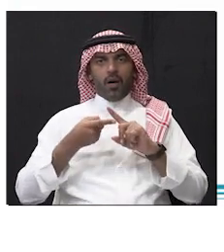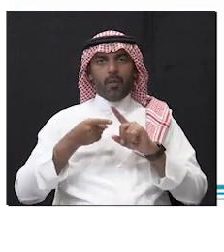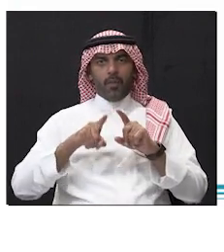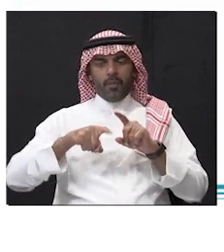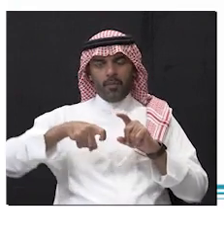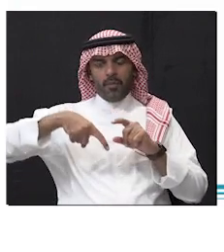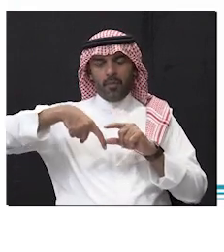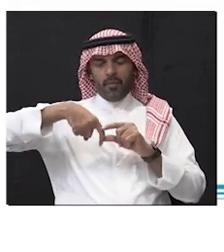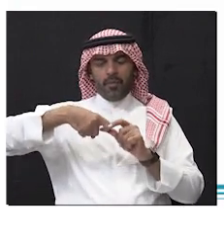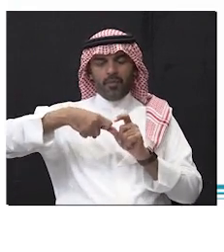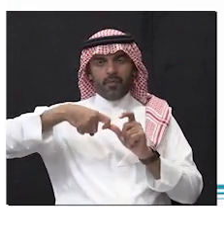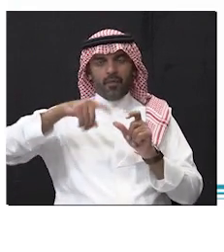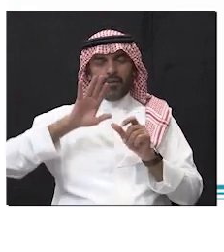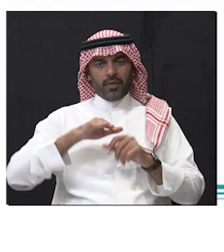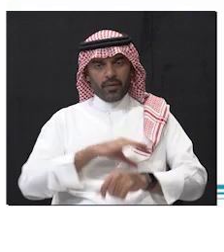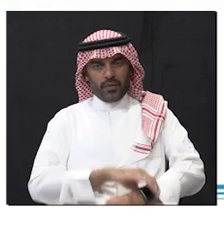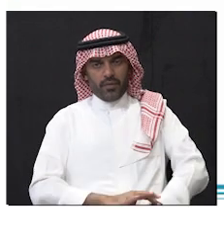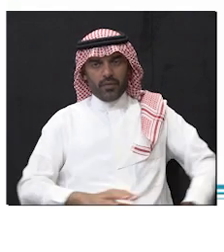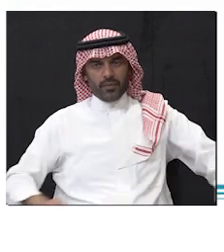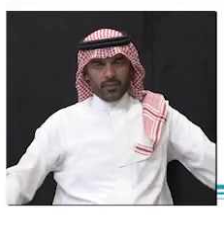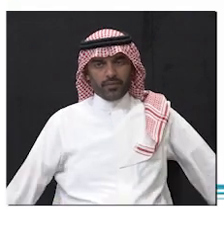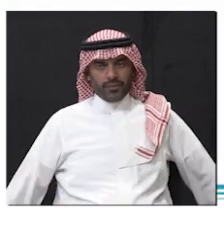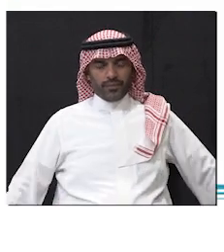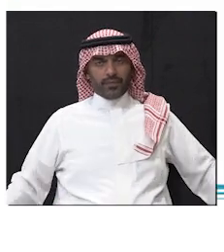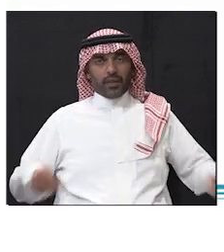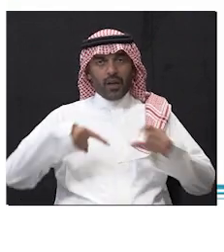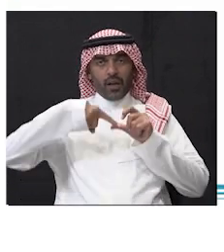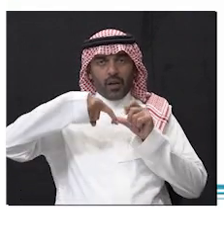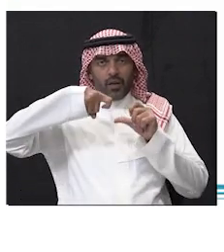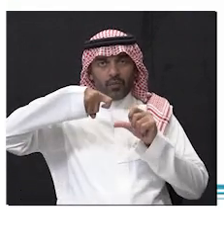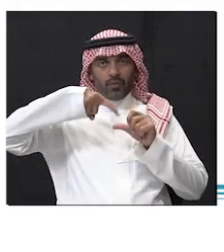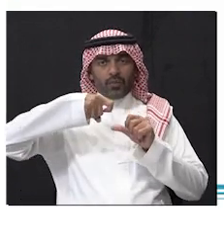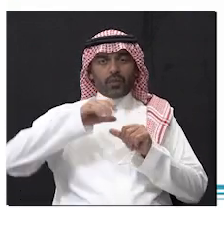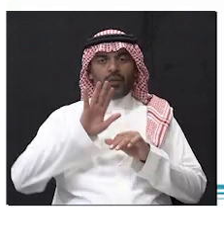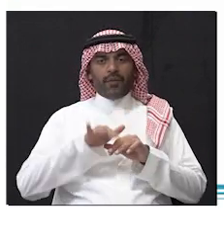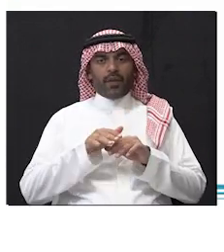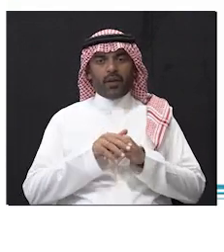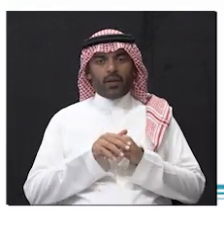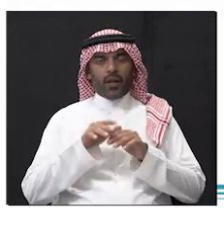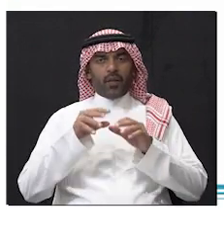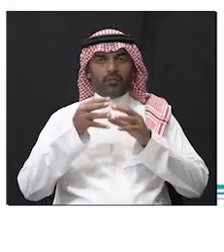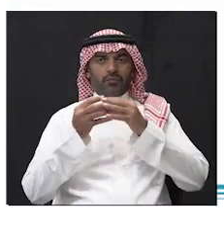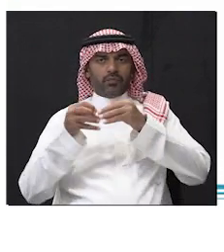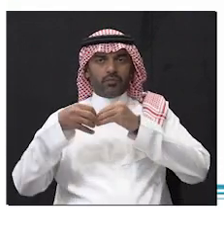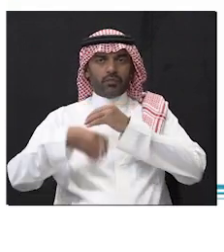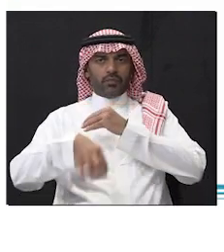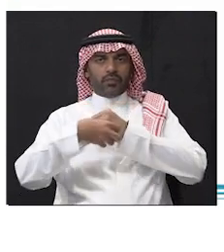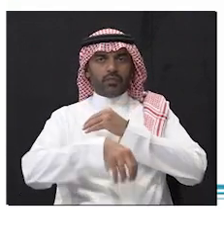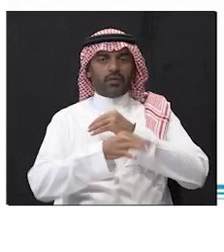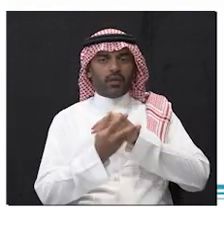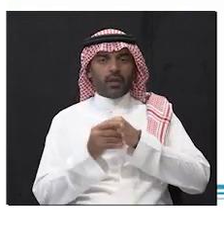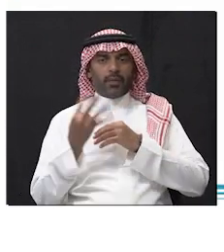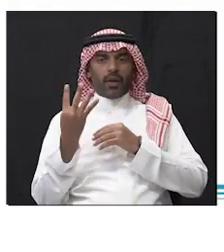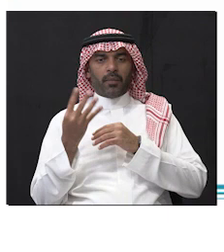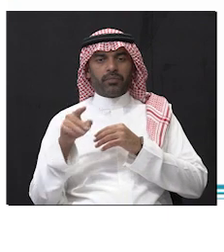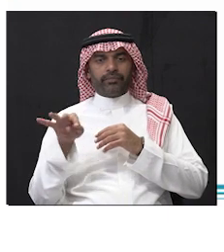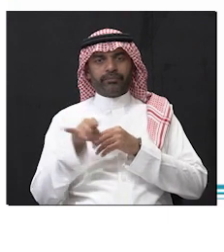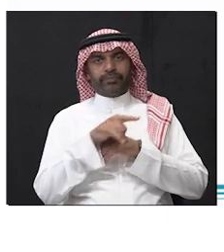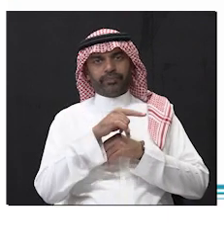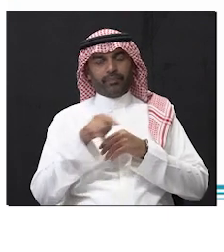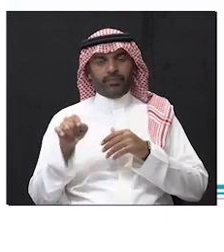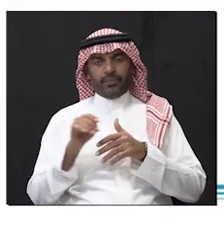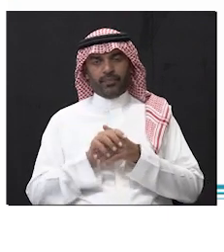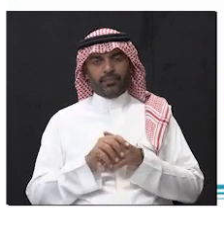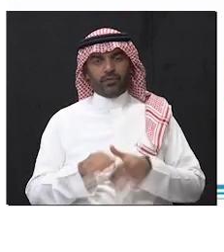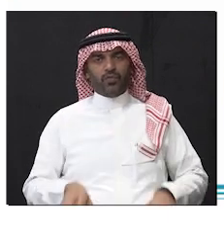والمفصليات. وذكرنا أن المفصليات تضم الحشرات والعنكبيات